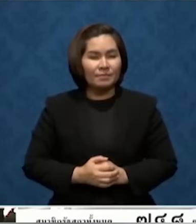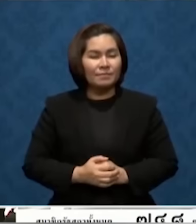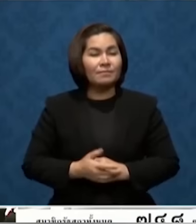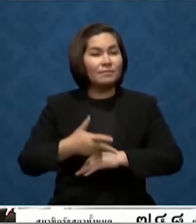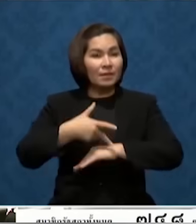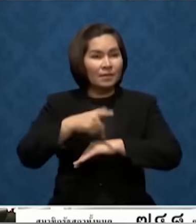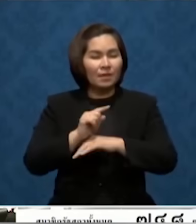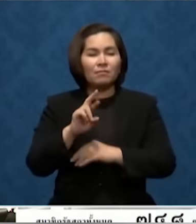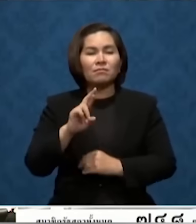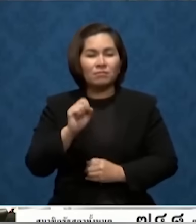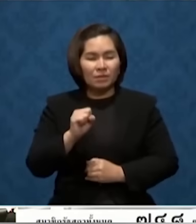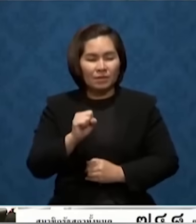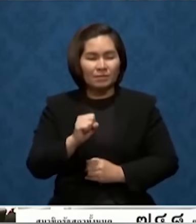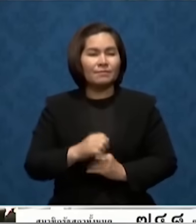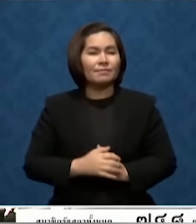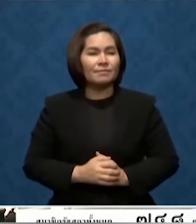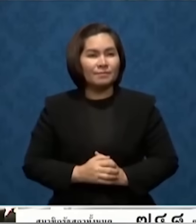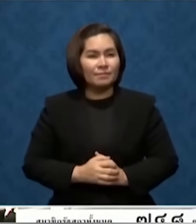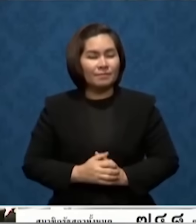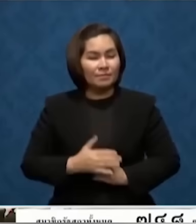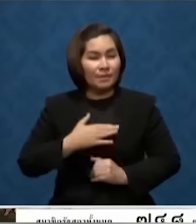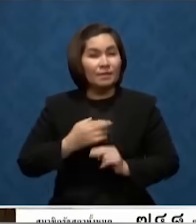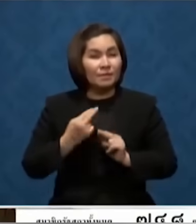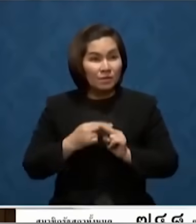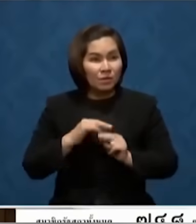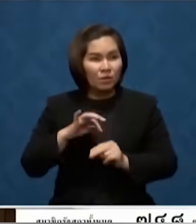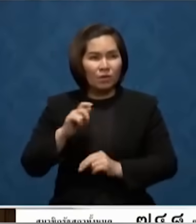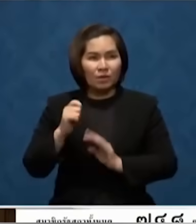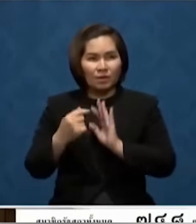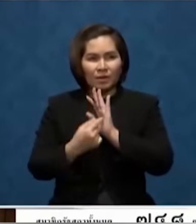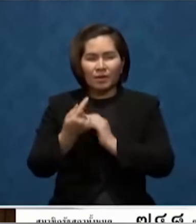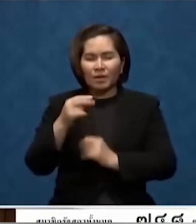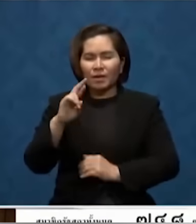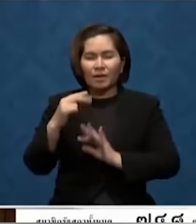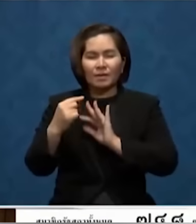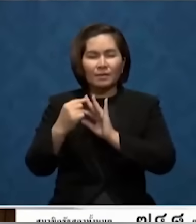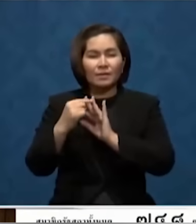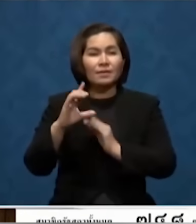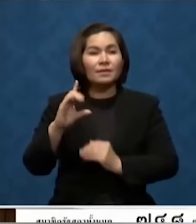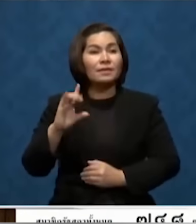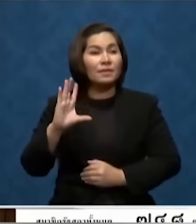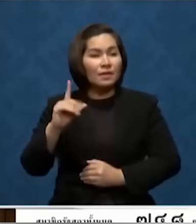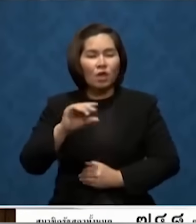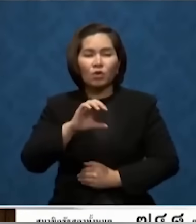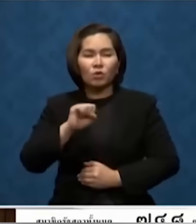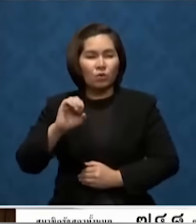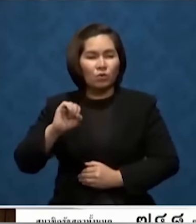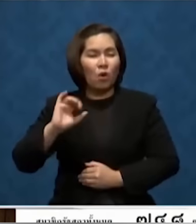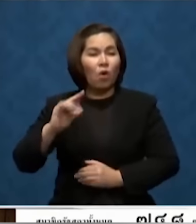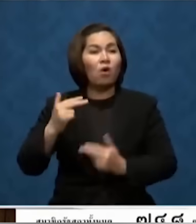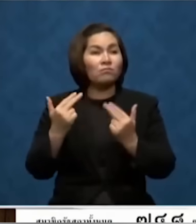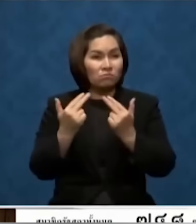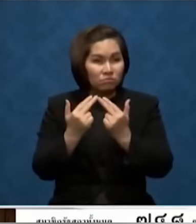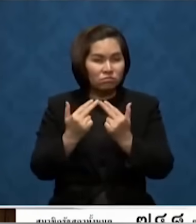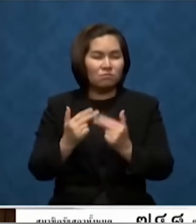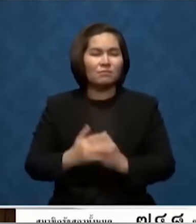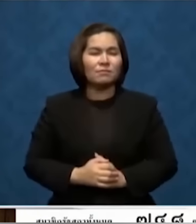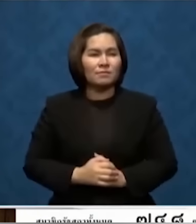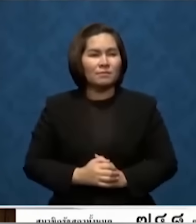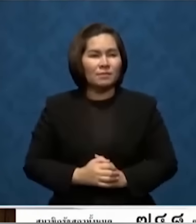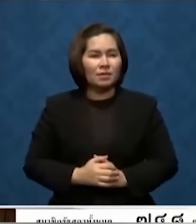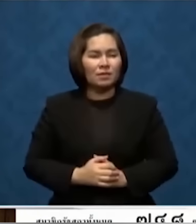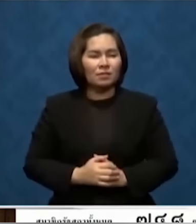ท่านประธานรัฐสภาที่เคารพครับผมอัครเดชวงศ์พิทักษ์โรจน์ครับสสพรรครวมไทยสร้างชาติครับท่านประธานครับขออนุญาตอภิปรายต่อ